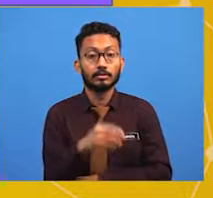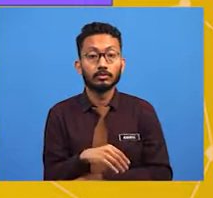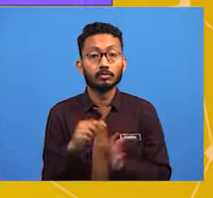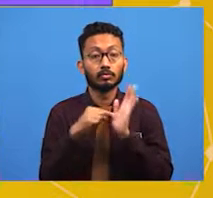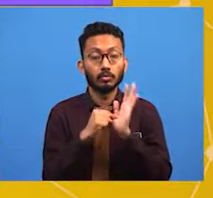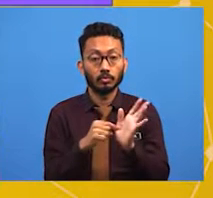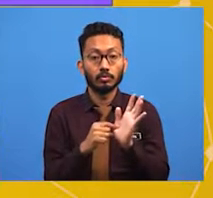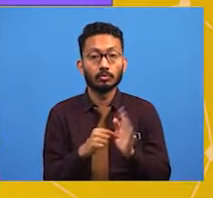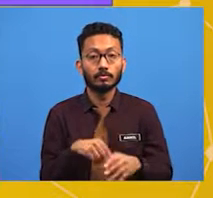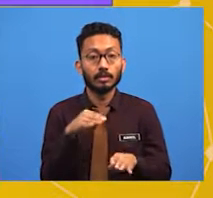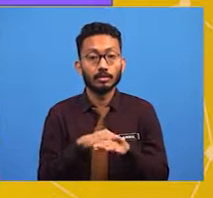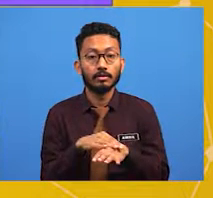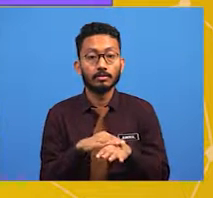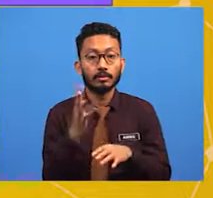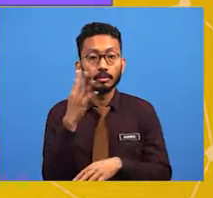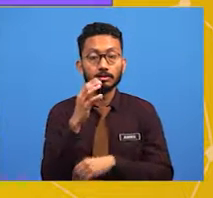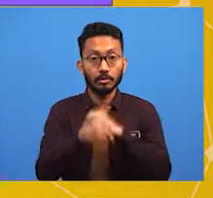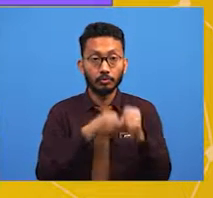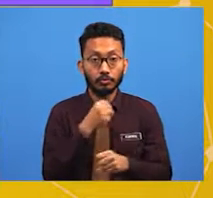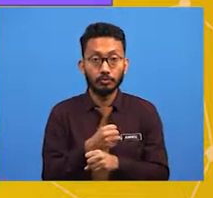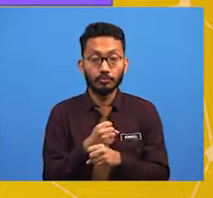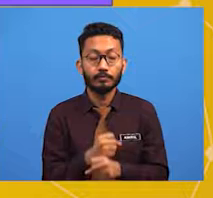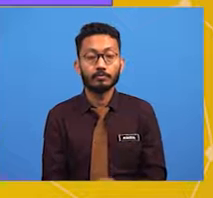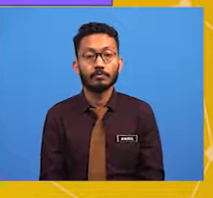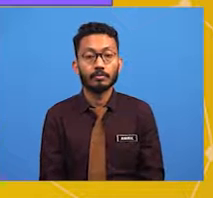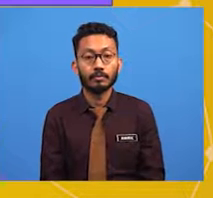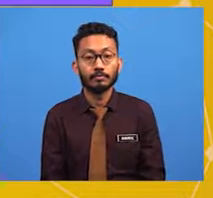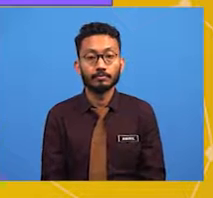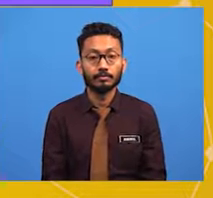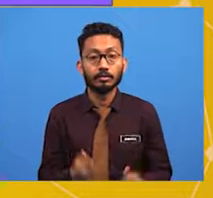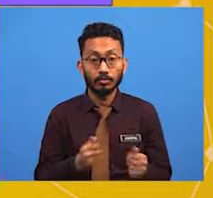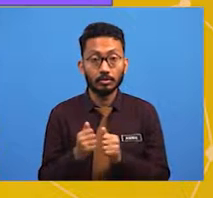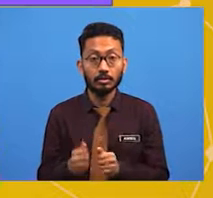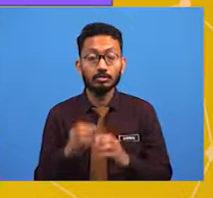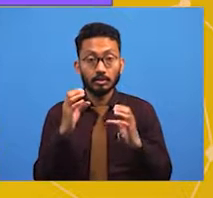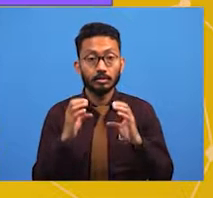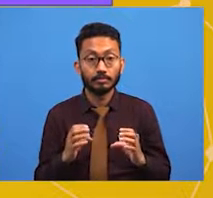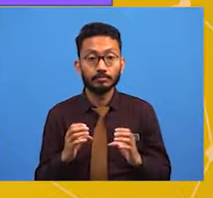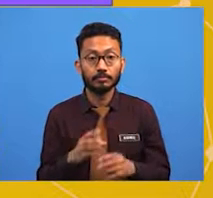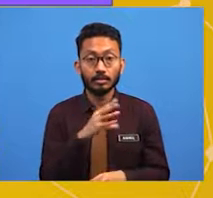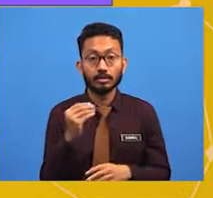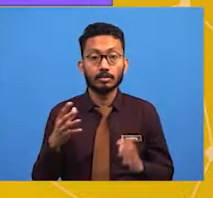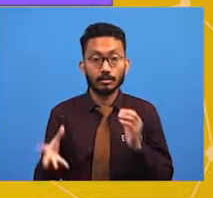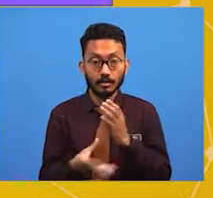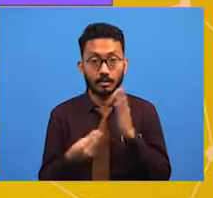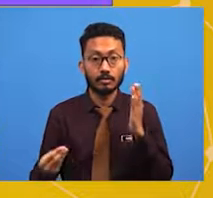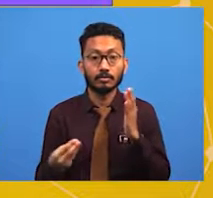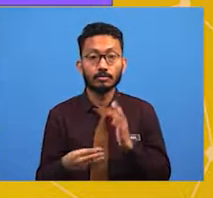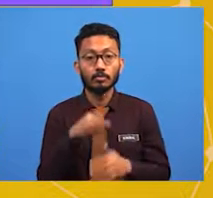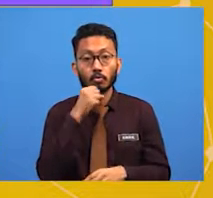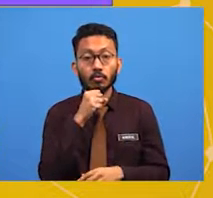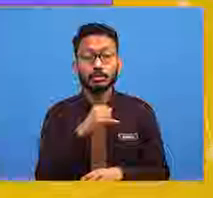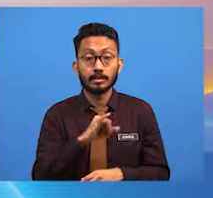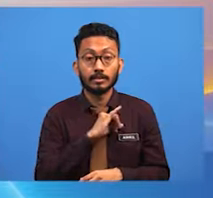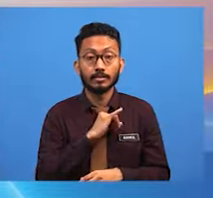kepada 14 tahun. Atur cara akan mencetak umur saya